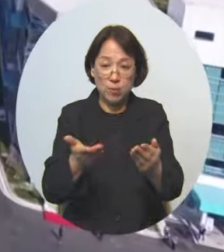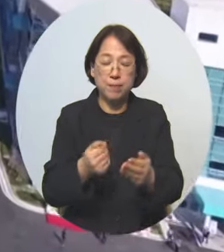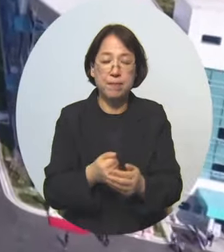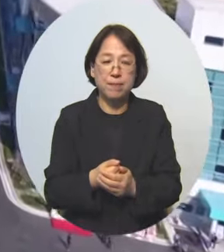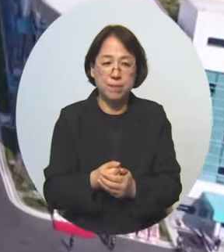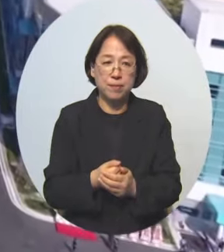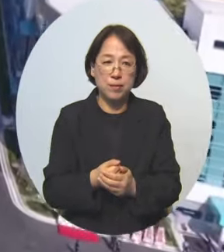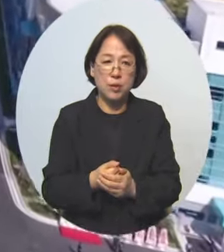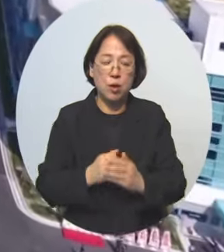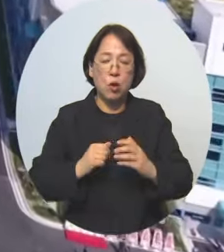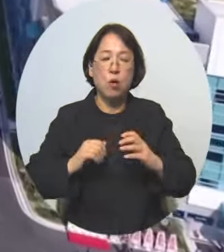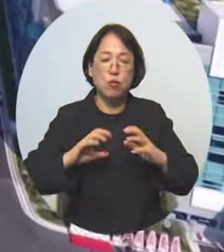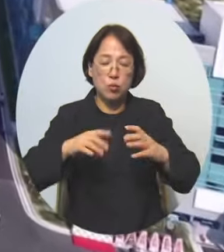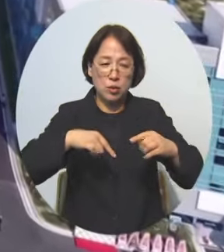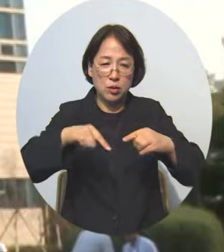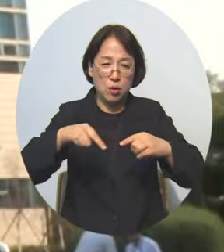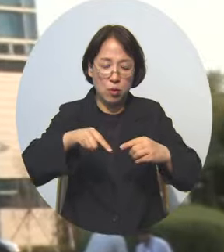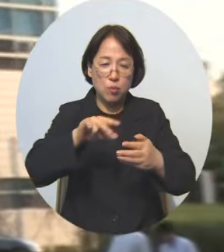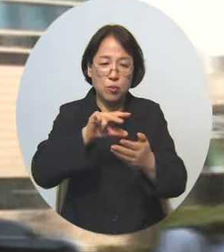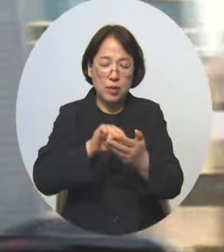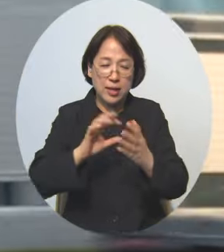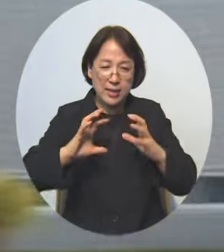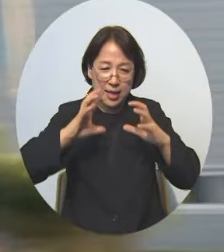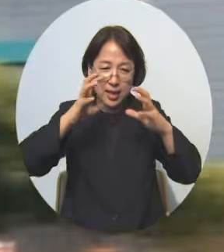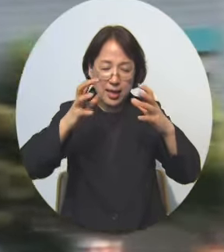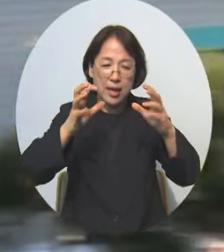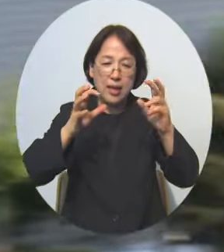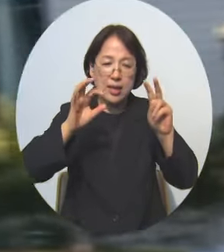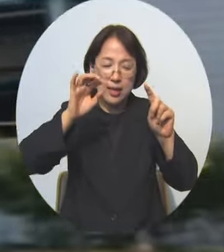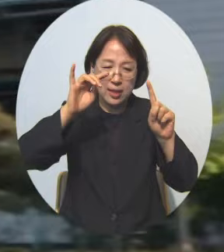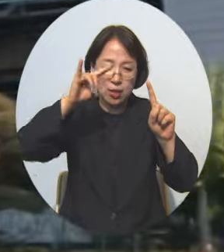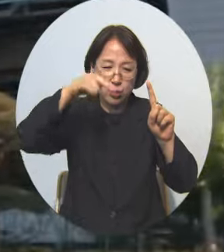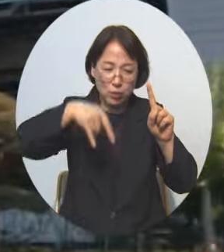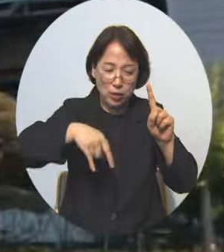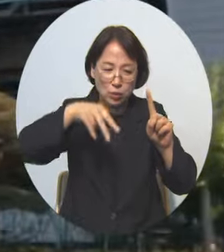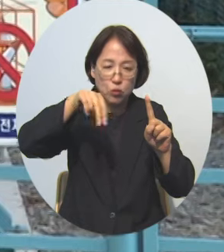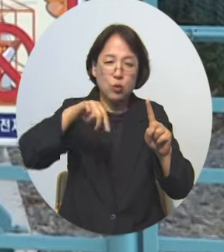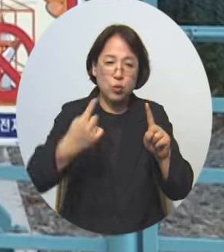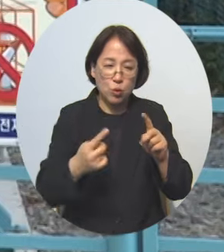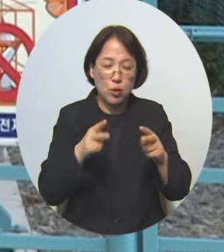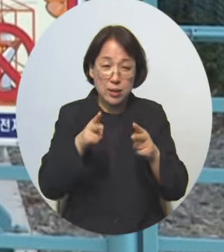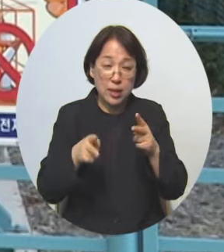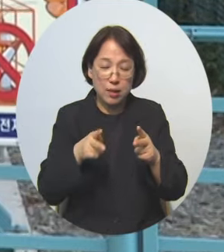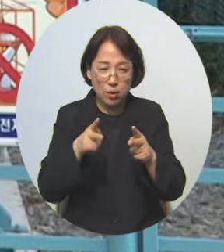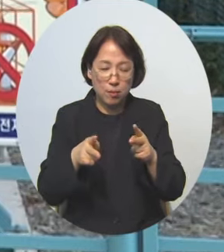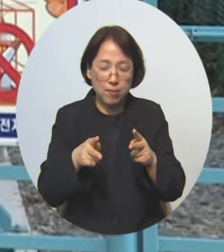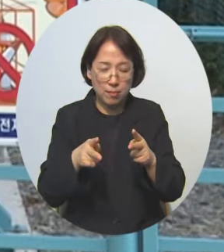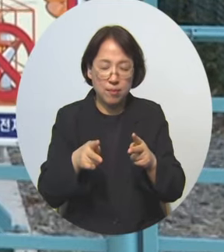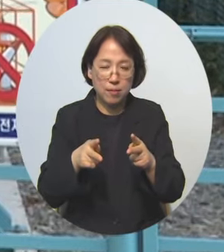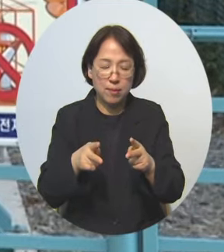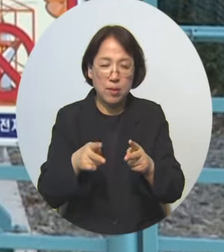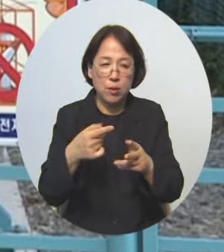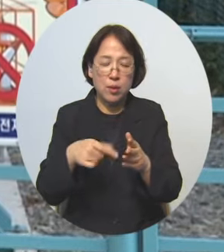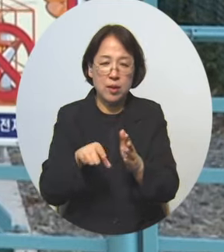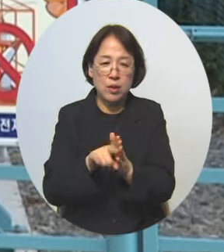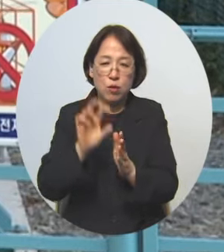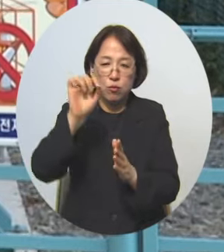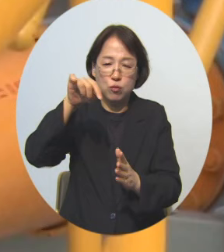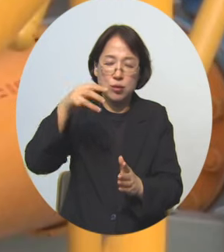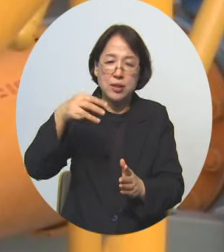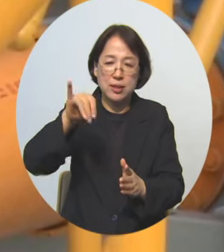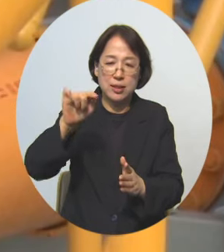아니라 국정과제인 세계 1등 수소산업 육성을 뒷받침하기 위해 울진을 수소특화단지로 신속 지정하는 방안도 고려하고